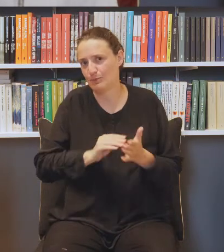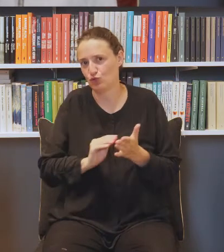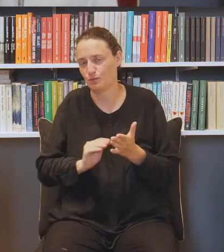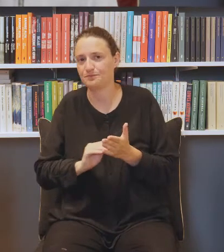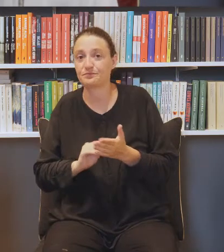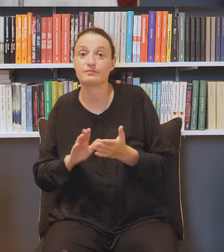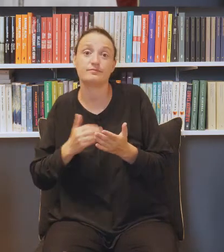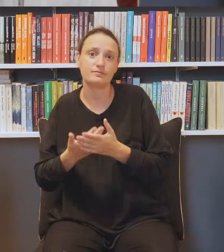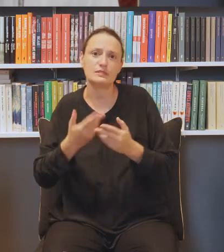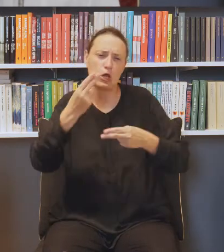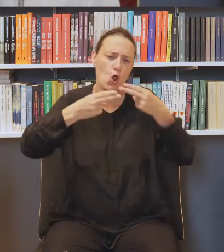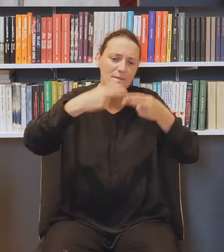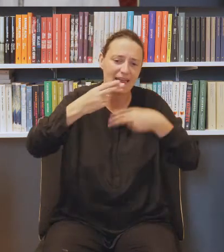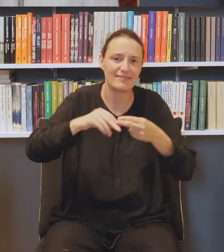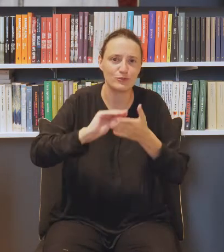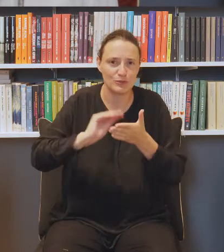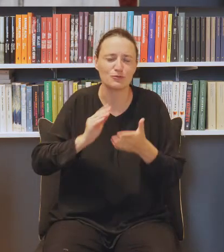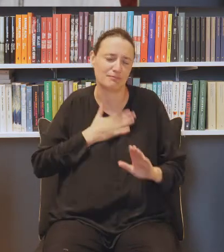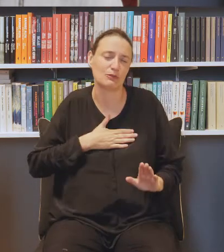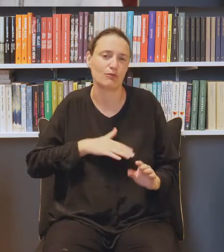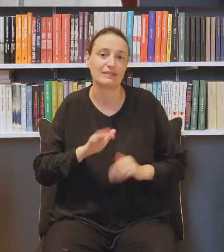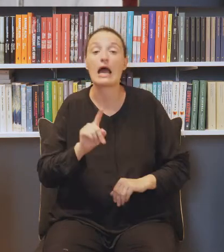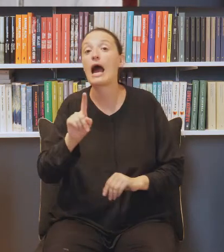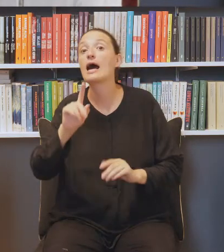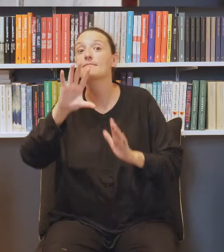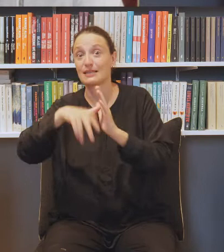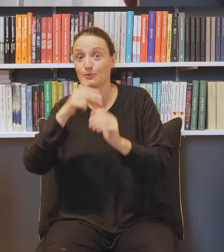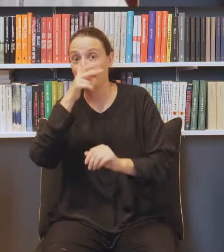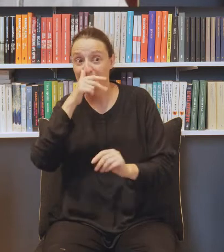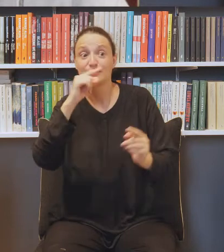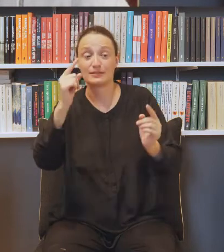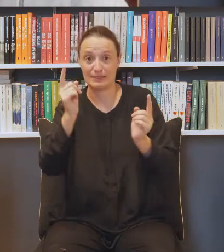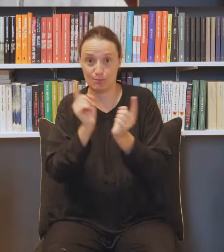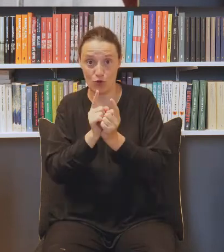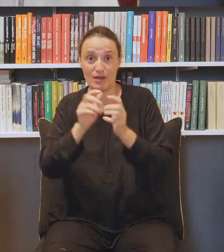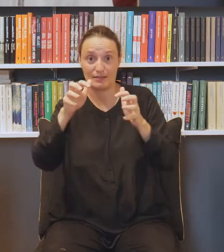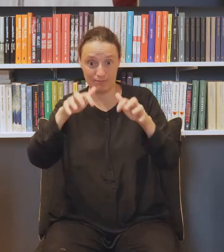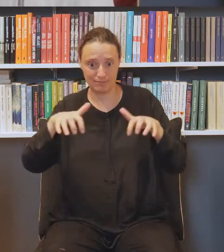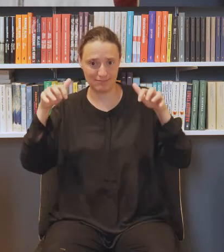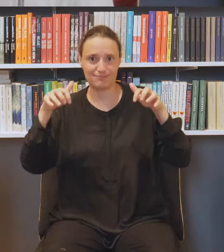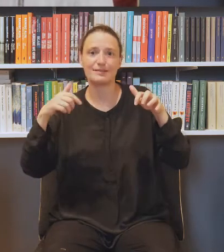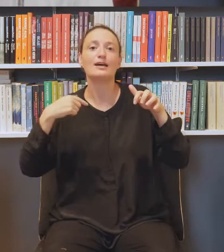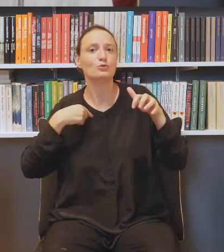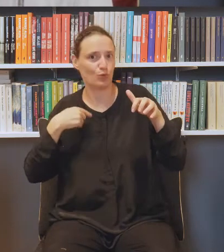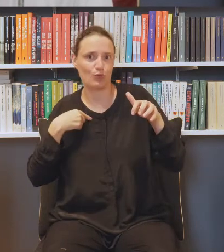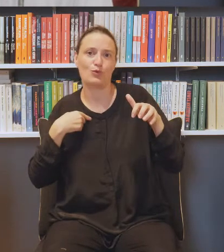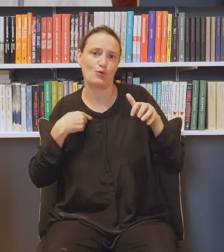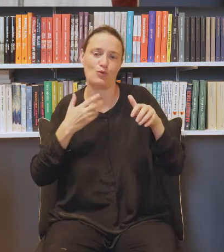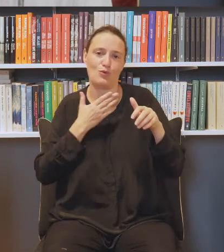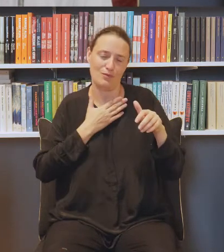uwagi, albo komentowali miło. Więc w porządku. A na spotkaniu w Fabianicach rzeczywiście było bardzo fajnie. Przecież to nie było takie spotkanie jak